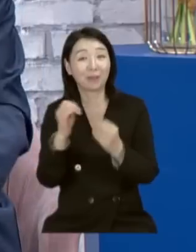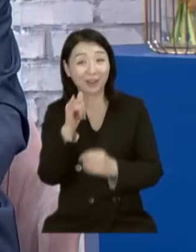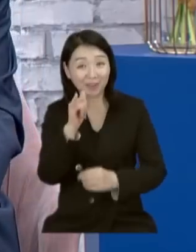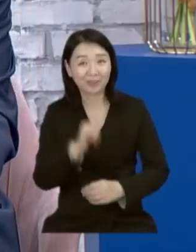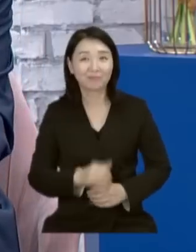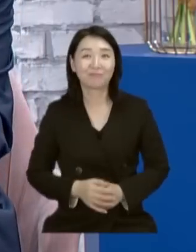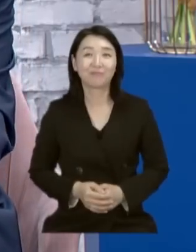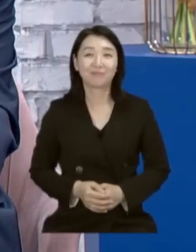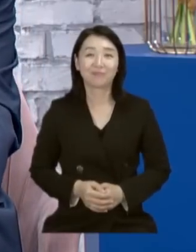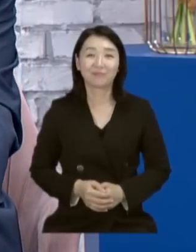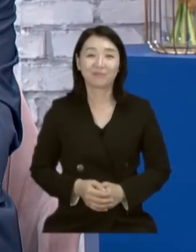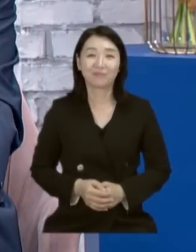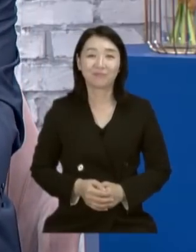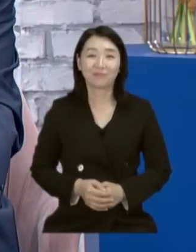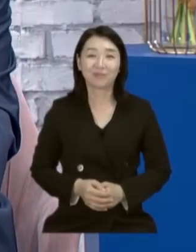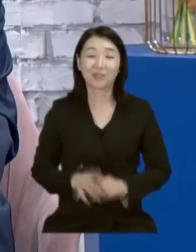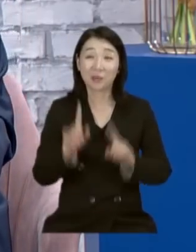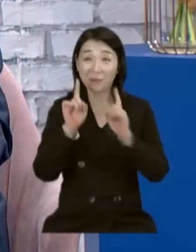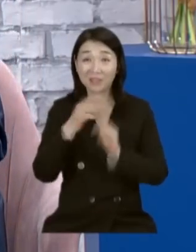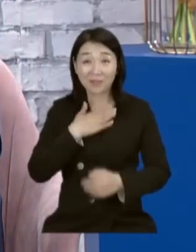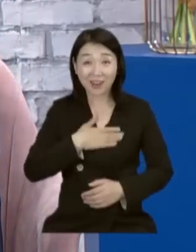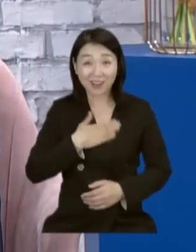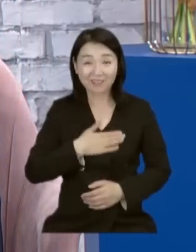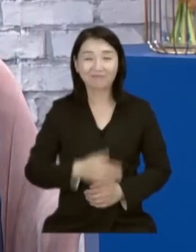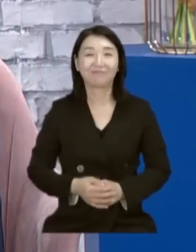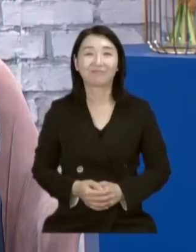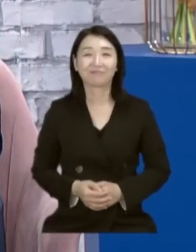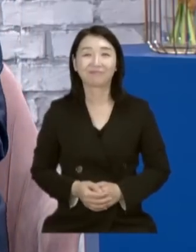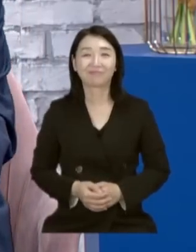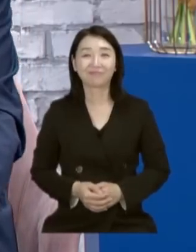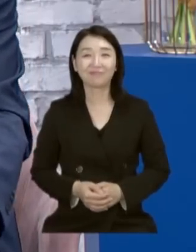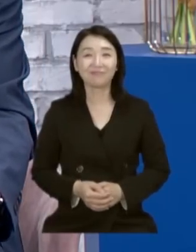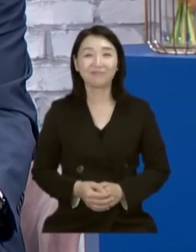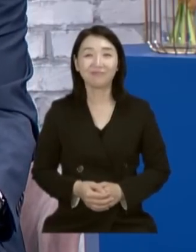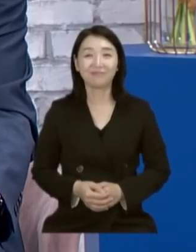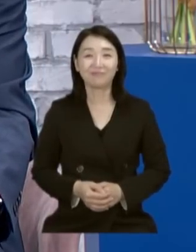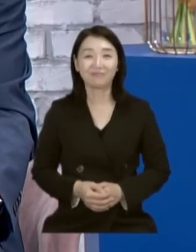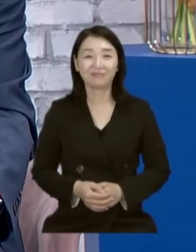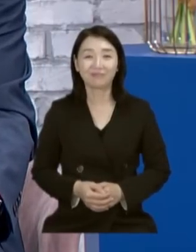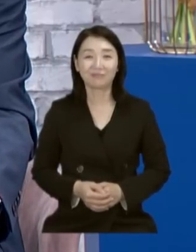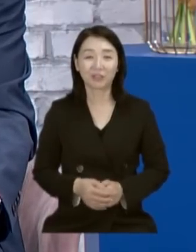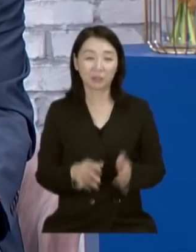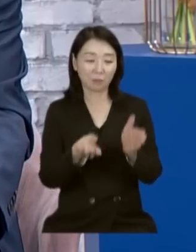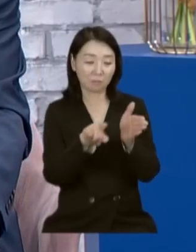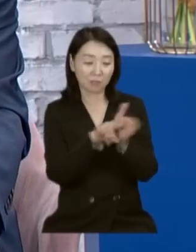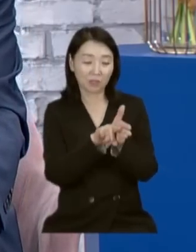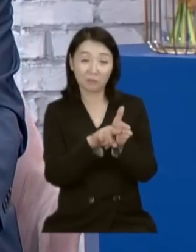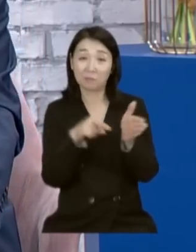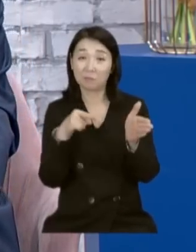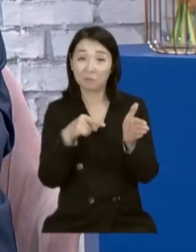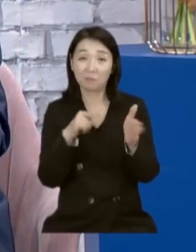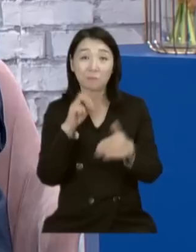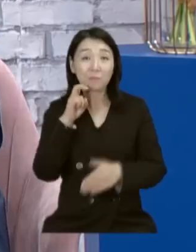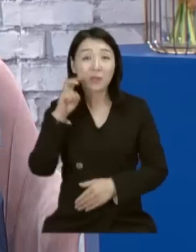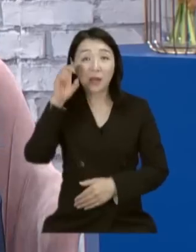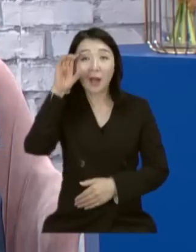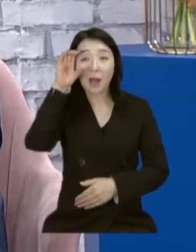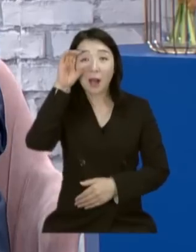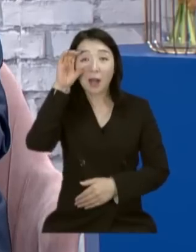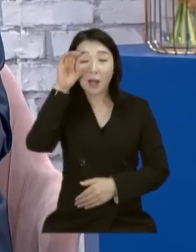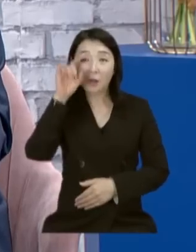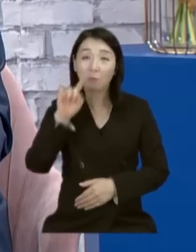열매를 맺느니라. 우리가 너무나 잘하는 말씀이에요. 그렇죠. 네. 근데 우리가 믿음의 그 미랄.